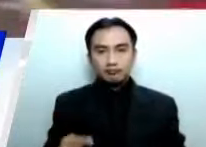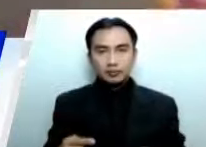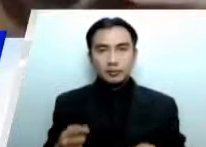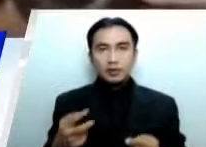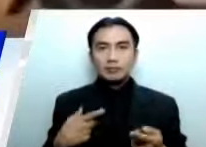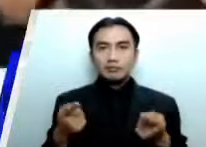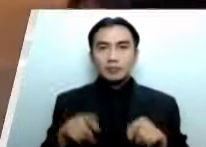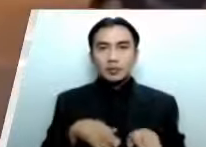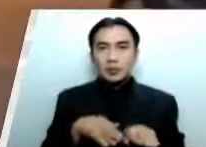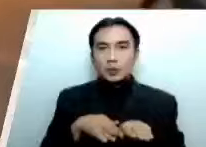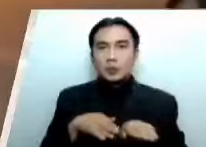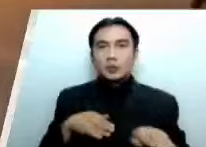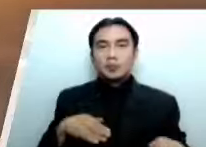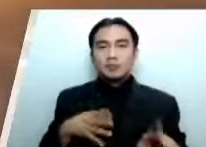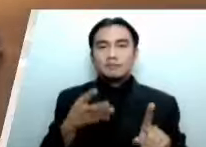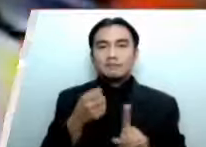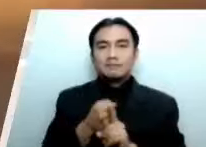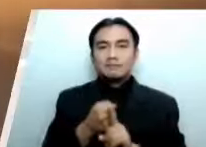aksidente.